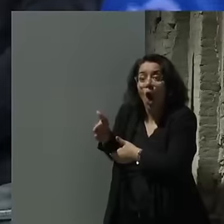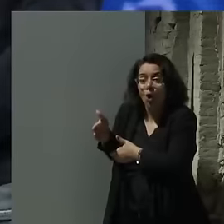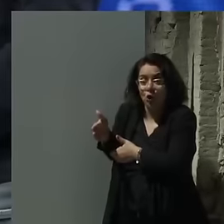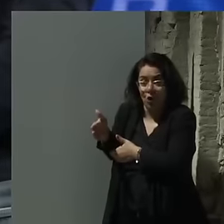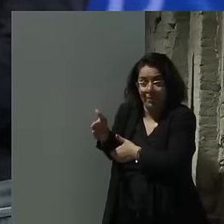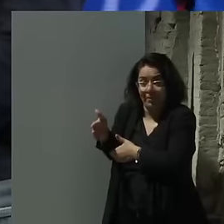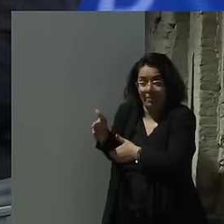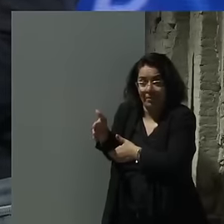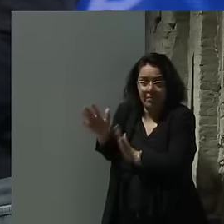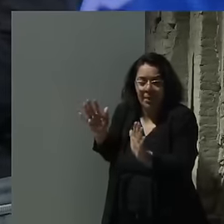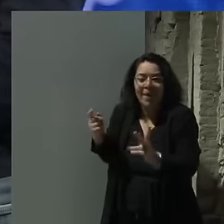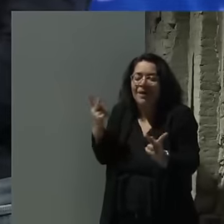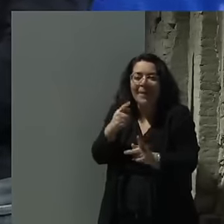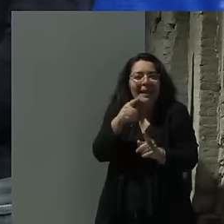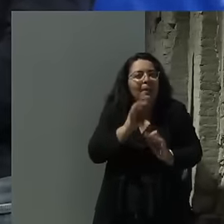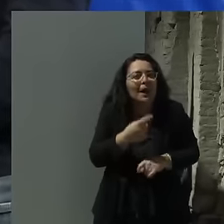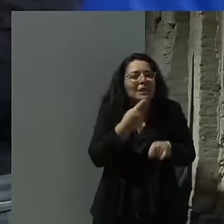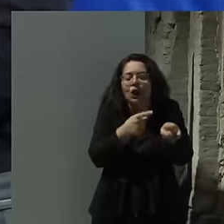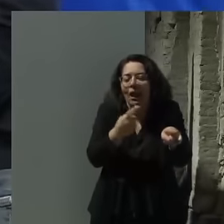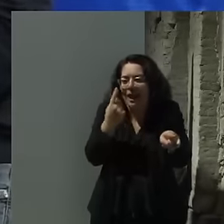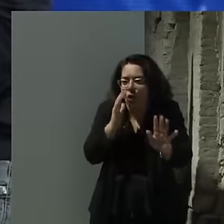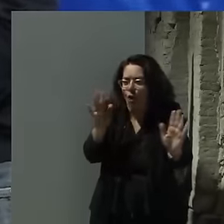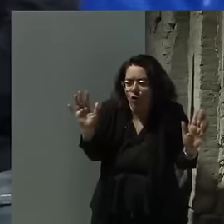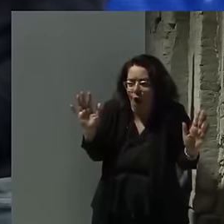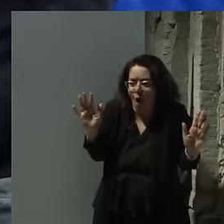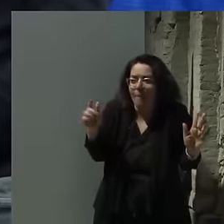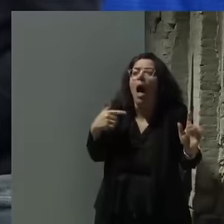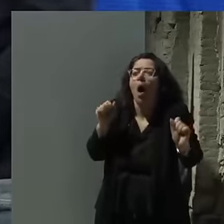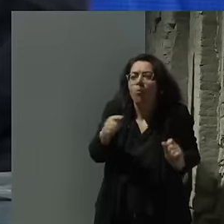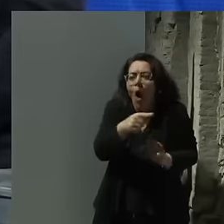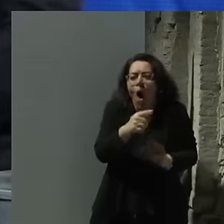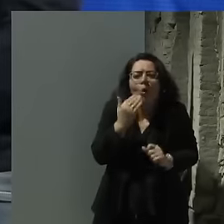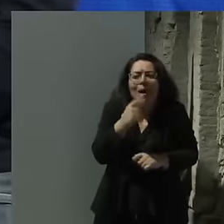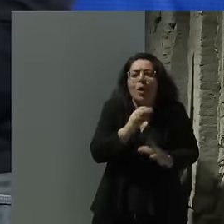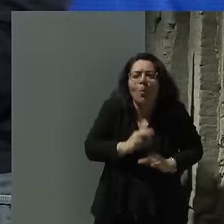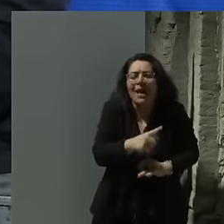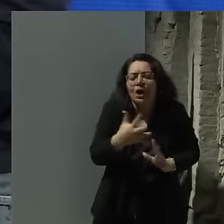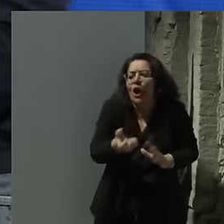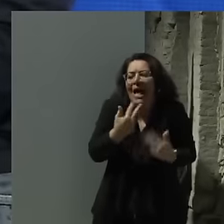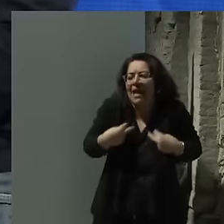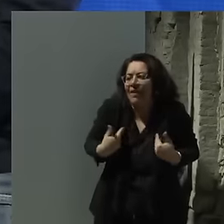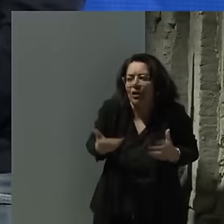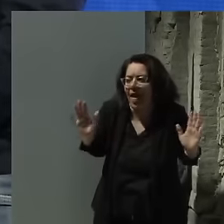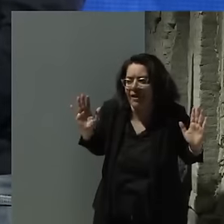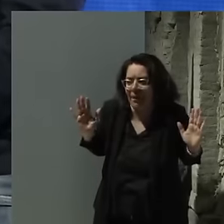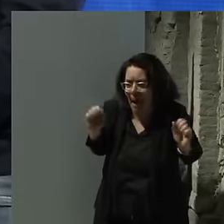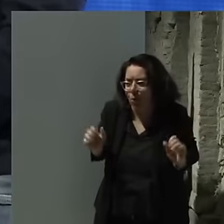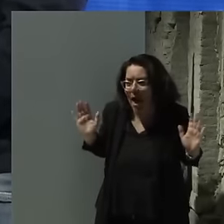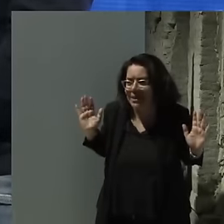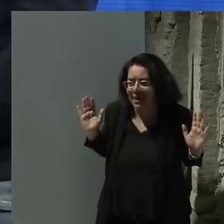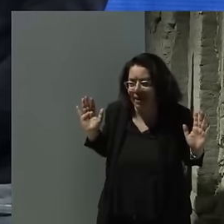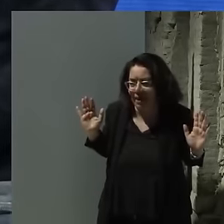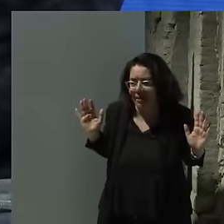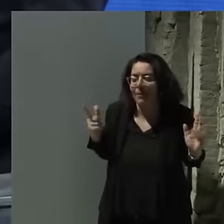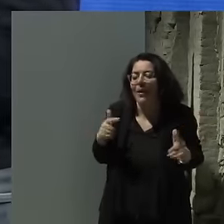più visto, né conosciuto, non so neanche come si chiami. Io devo la vita, la mia vita, quella dei miei genitori al momento. E se sono diventato nonno, è grazie